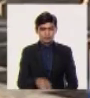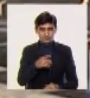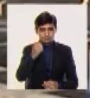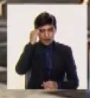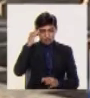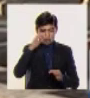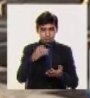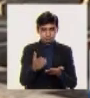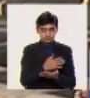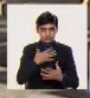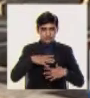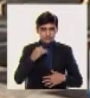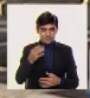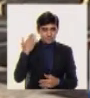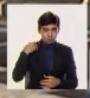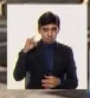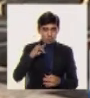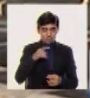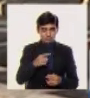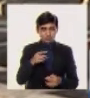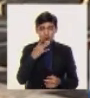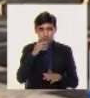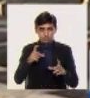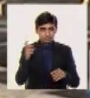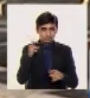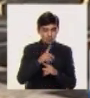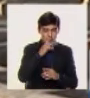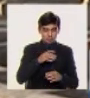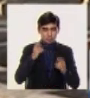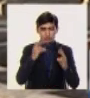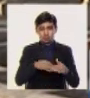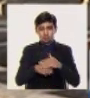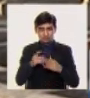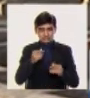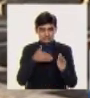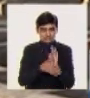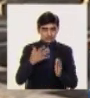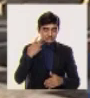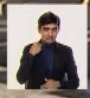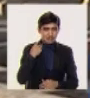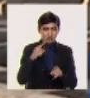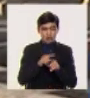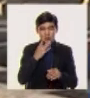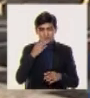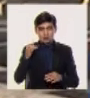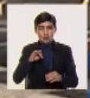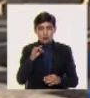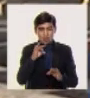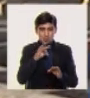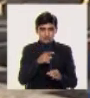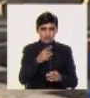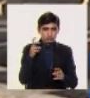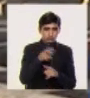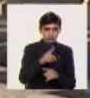Позор – это разрушение исторической ценности. Туристы уйдут отсюда. Это напрасная трата денег, потому что туристов интересует история объекта. Они не